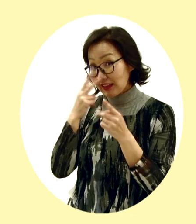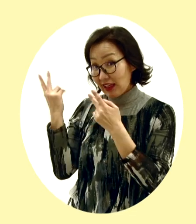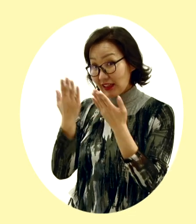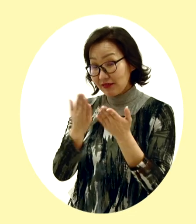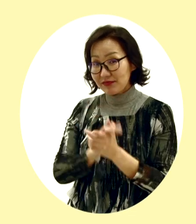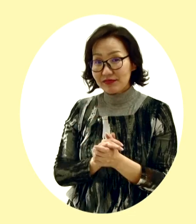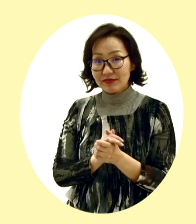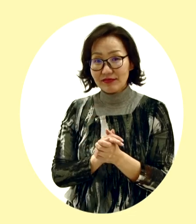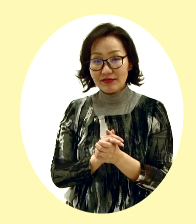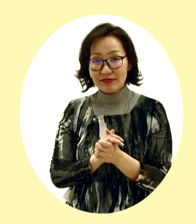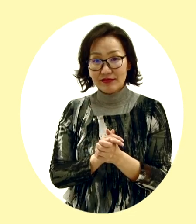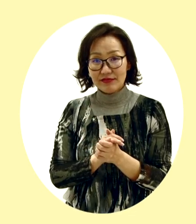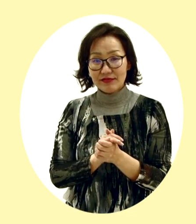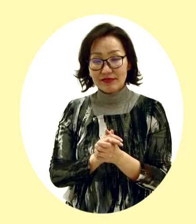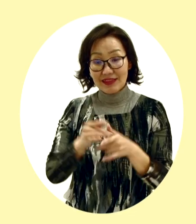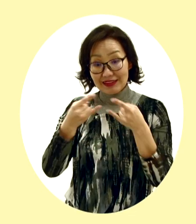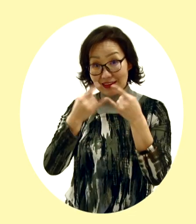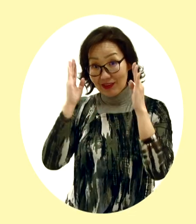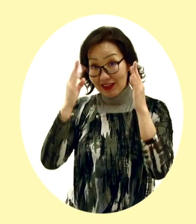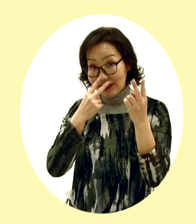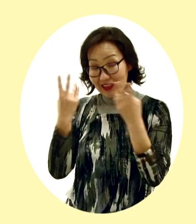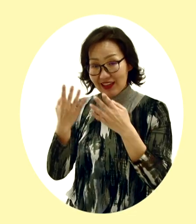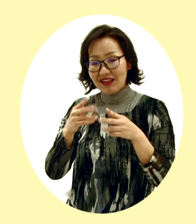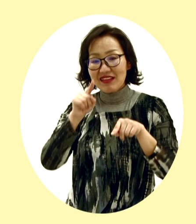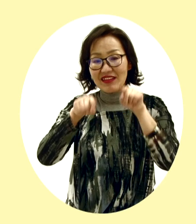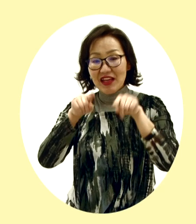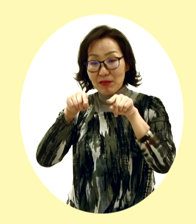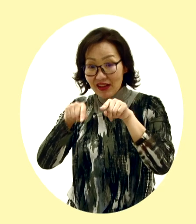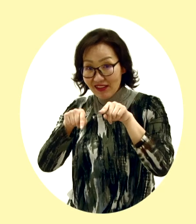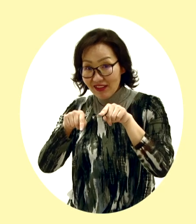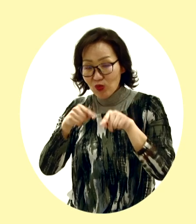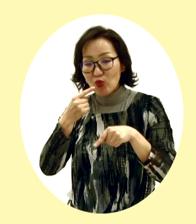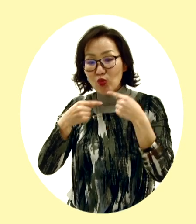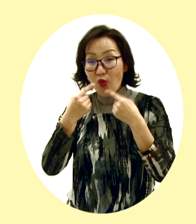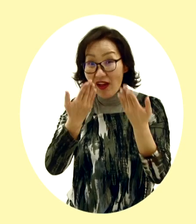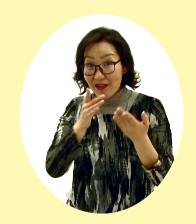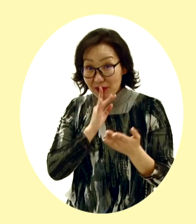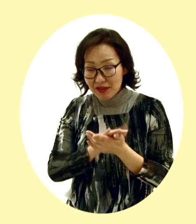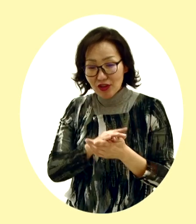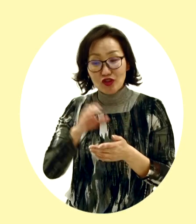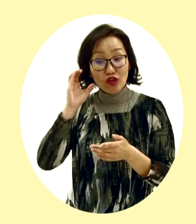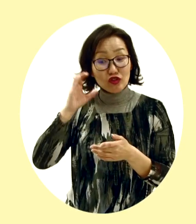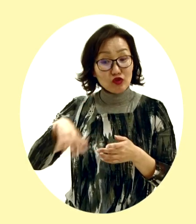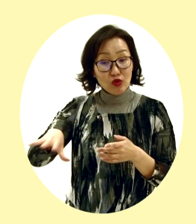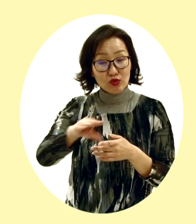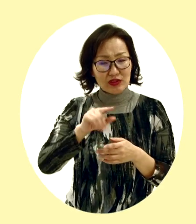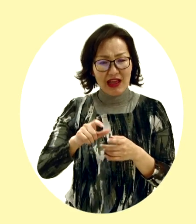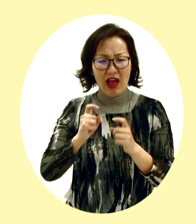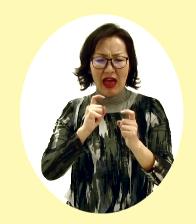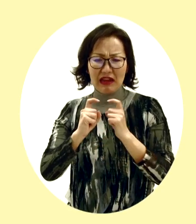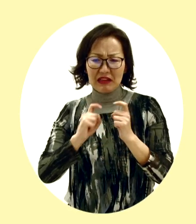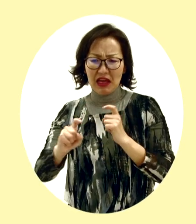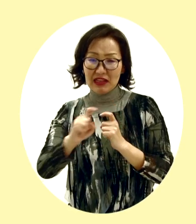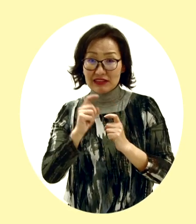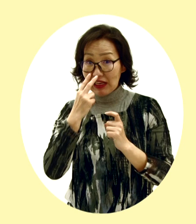байна. За, энд за дэлгэц рүү хараараа диаграмын талаар ярий гэж байна. Гэтэл сонсож байгаа сурагчийн хувьд